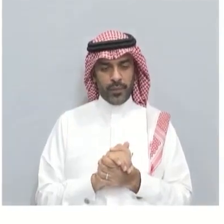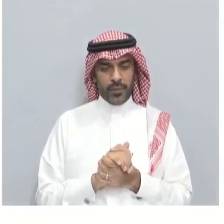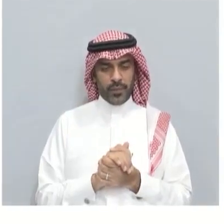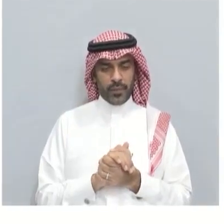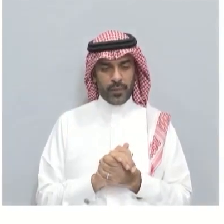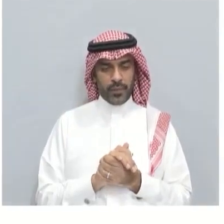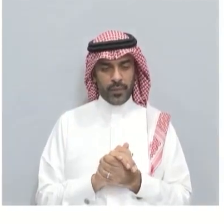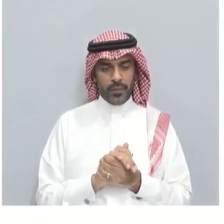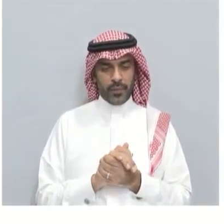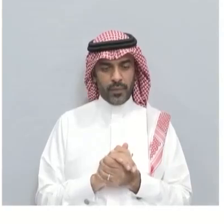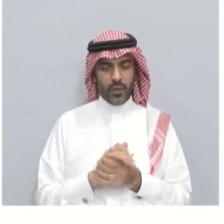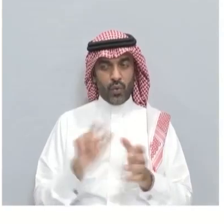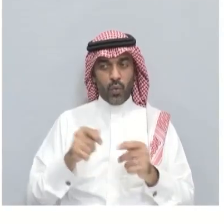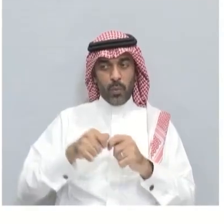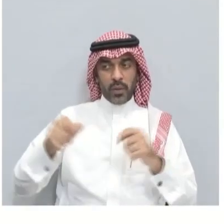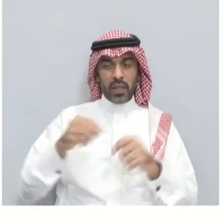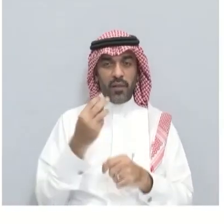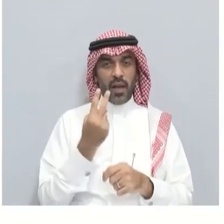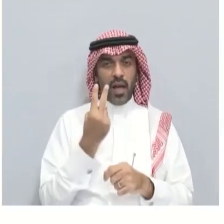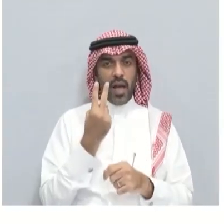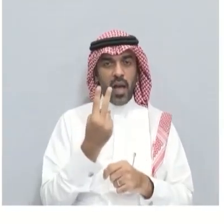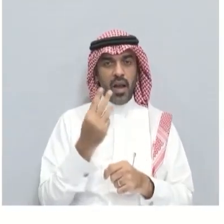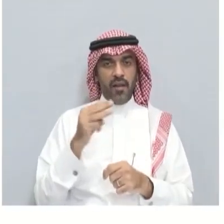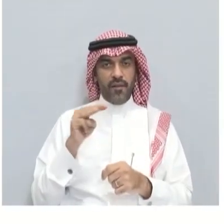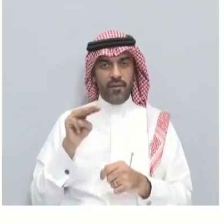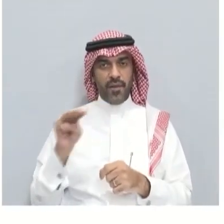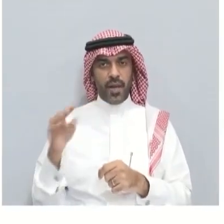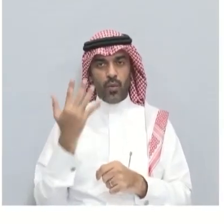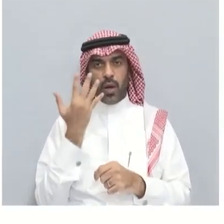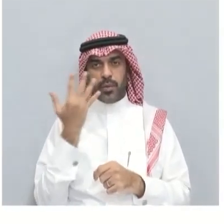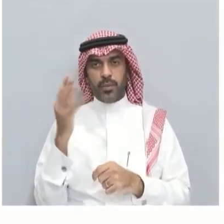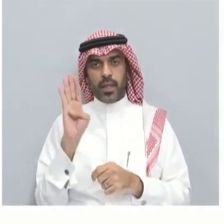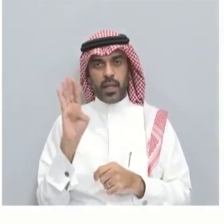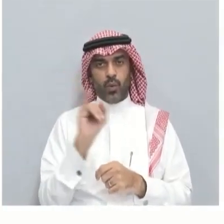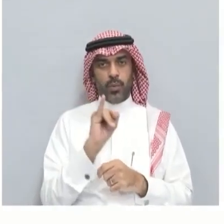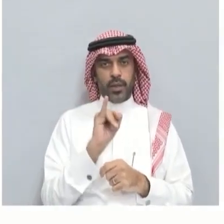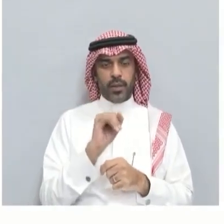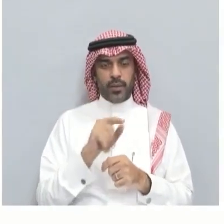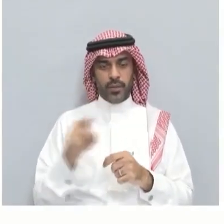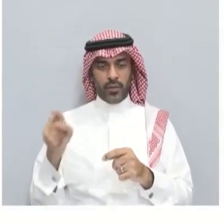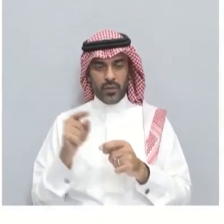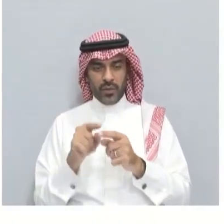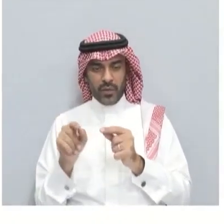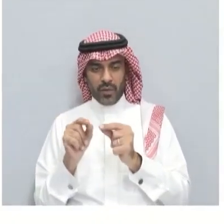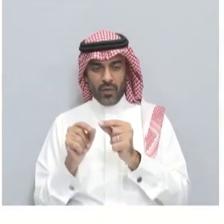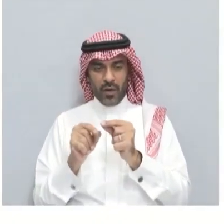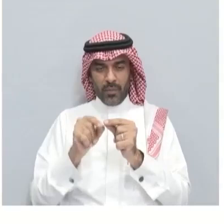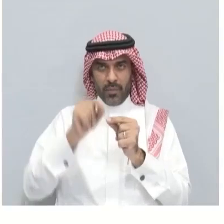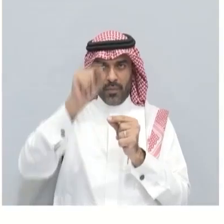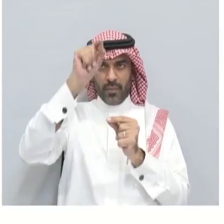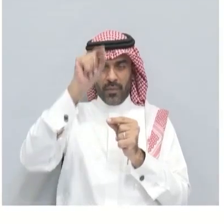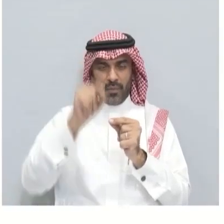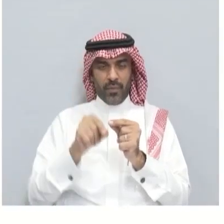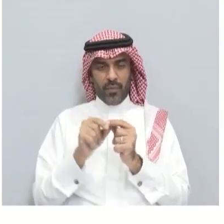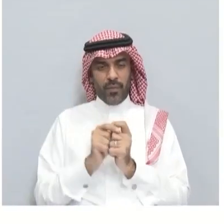للزلزال 2500 كيلو 2500 بين ال 2000 وبين ال 3000 ننشئ خط في المنتصف فما